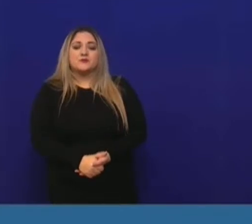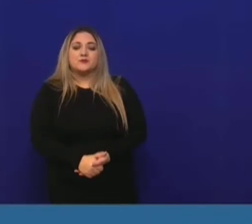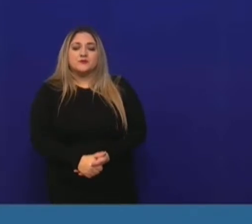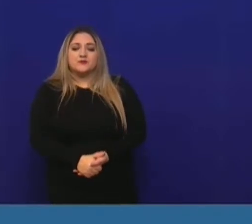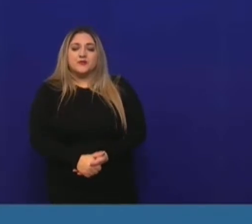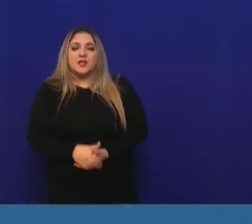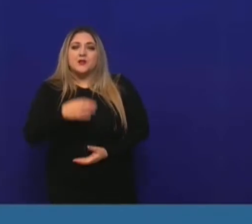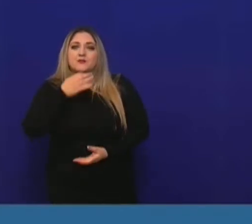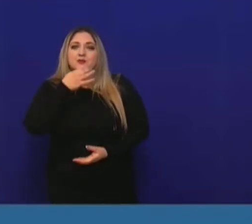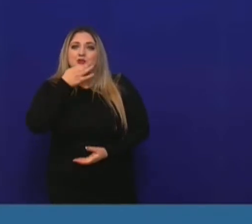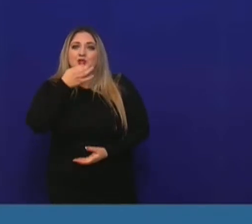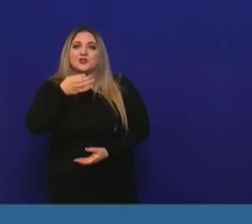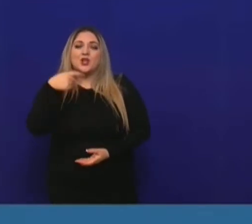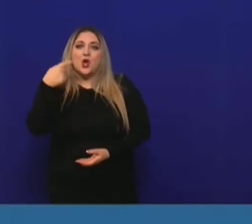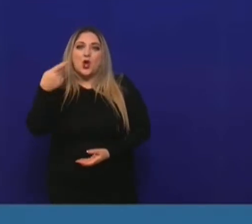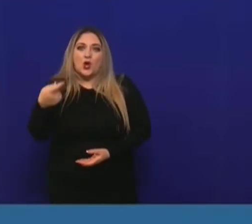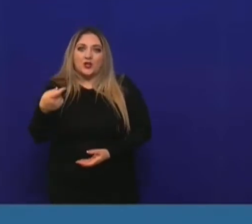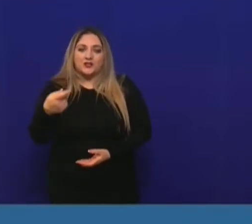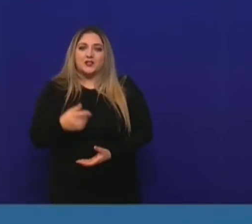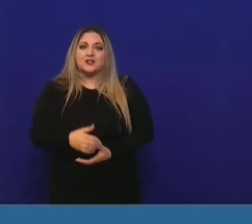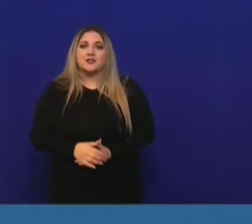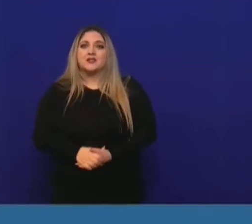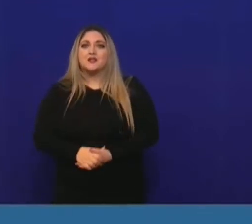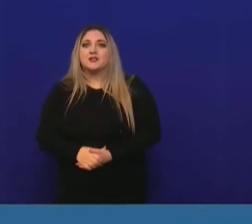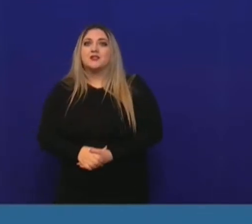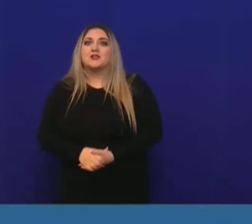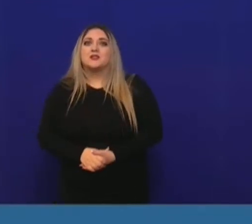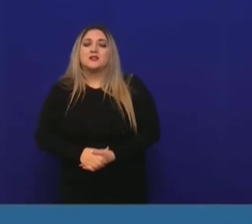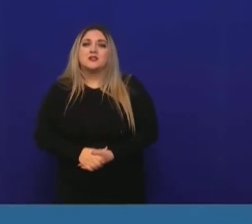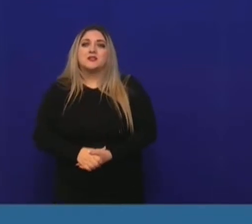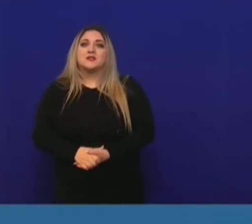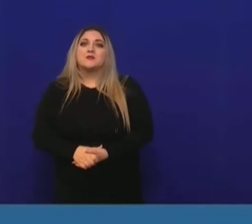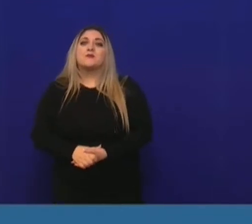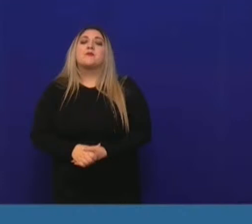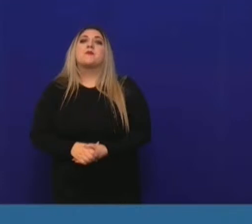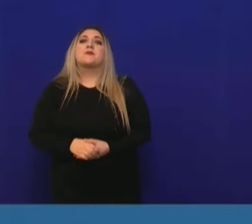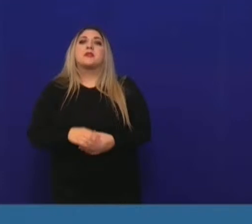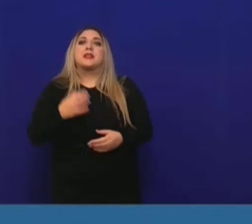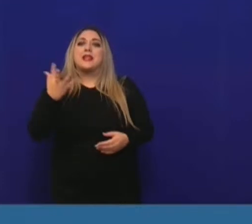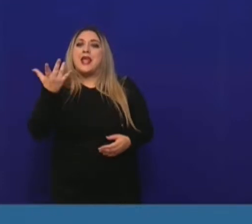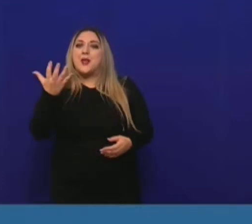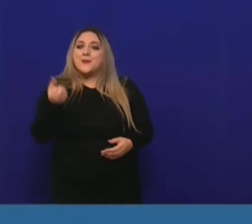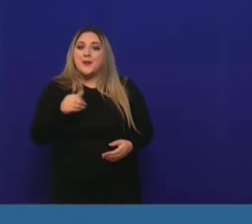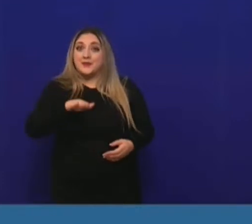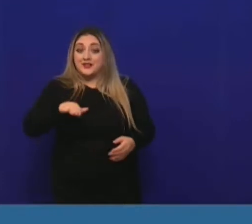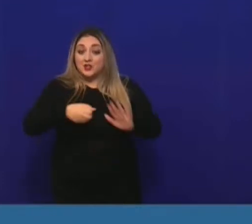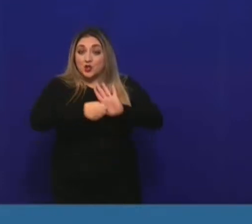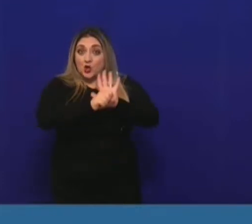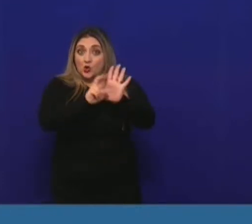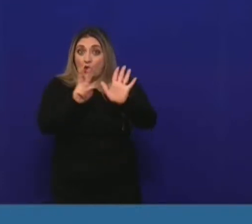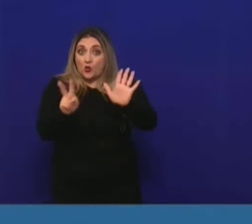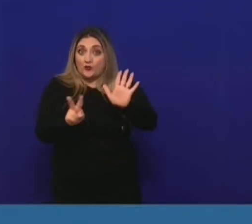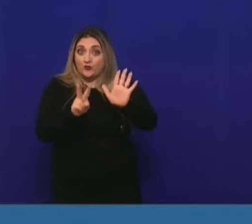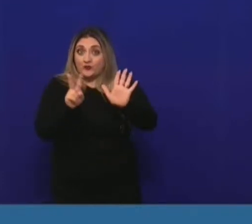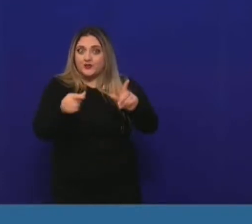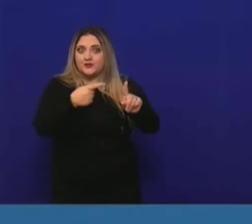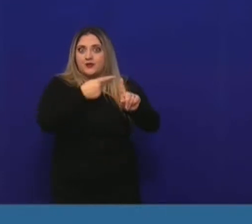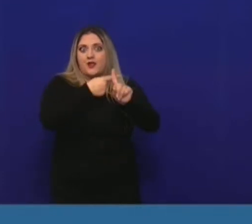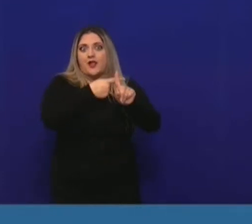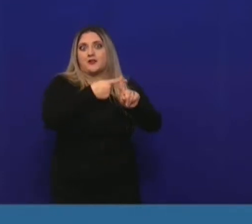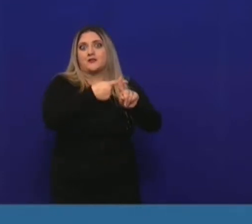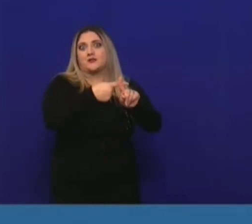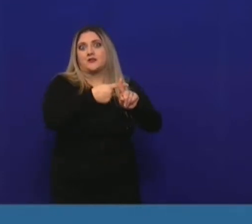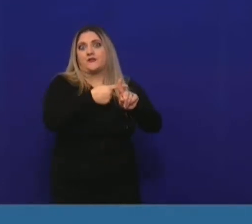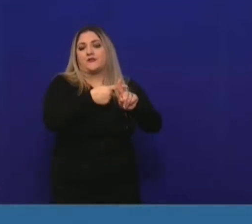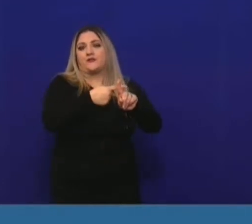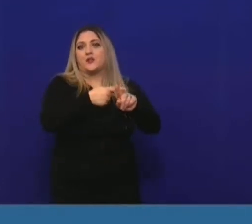domanda wkoll dwar il-każi tal-coronavirus li huma attivi, kemm hemm minnhom bħalissa li mhumiex qed jisebixxu